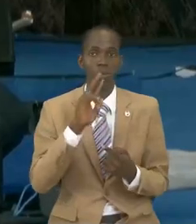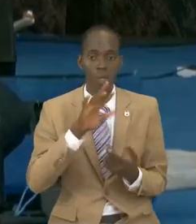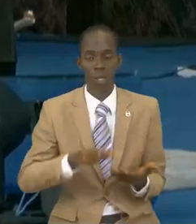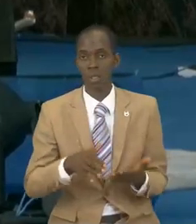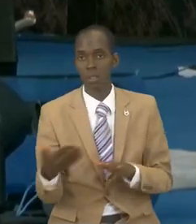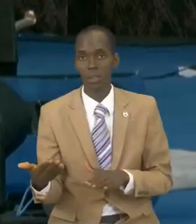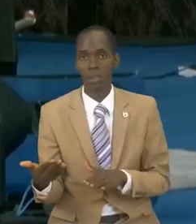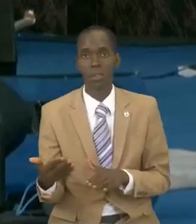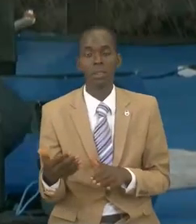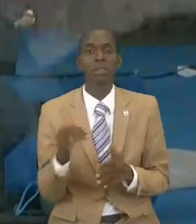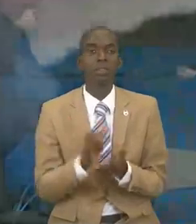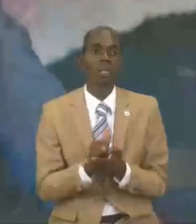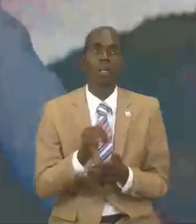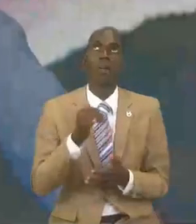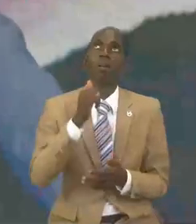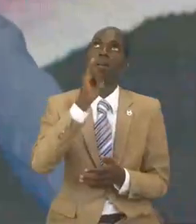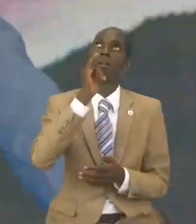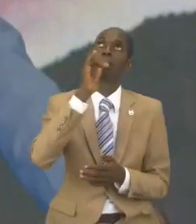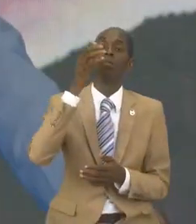mort, l'alcool là,